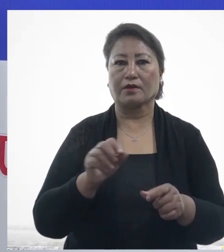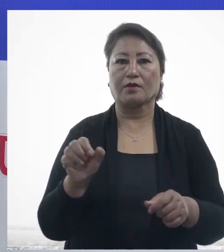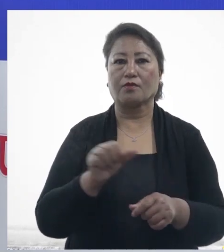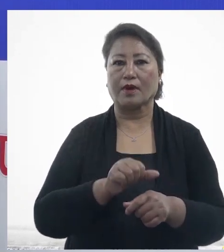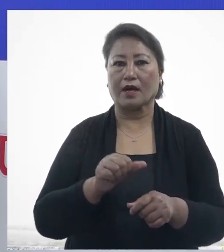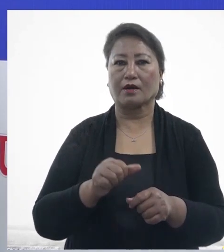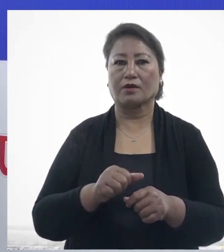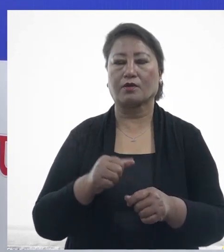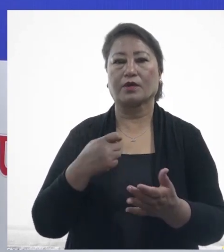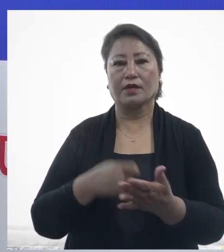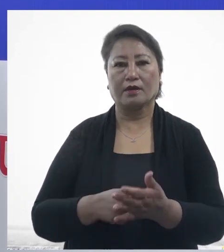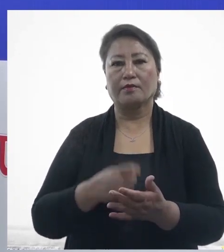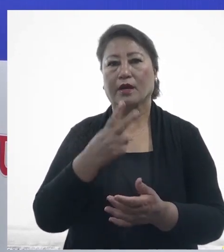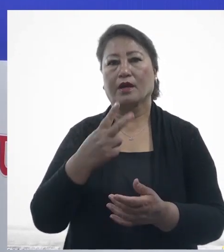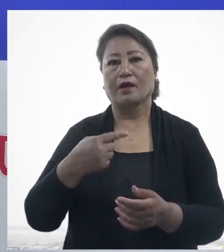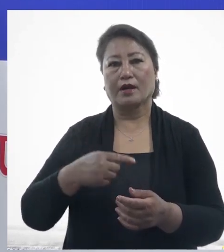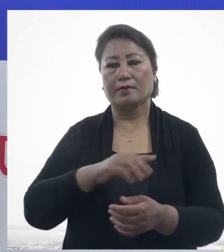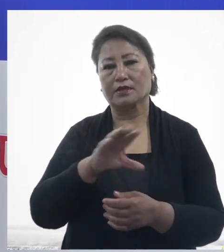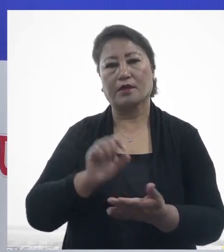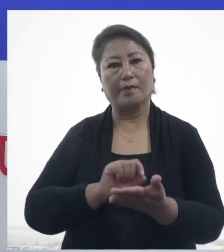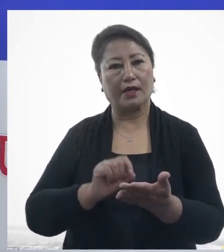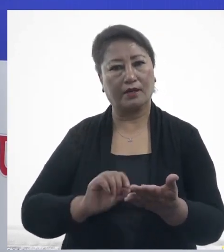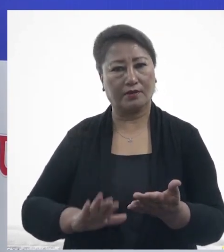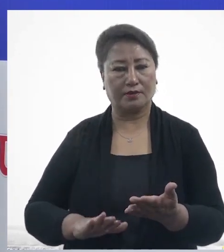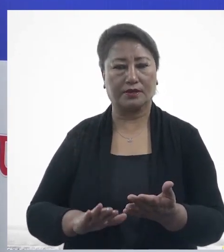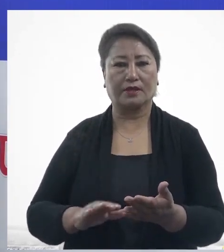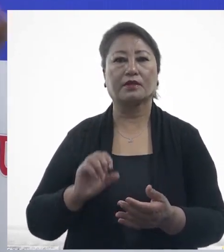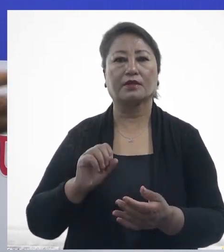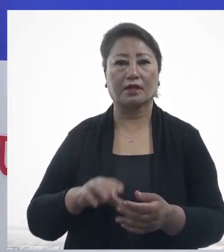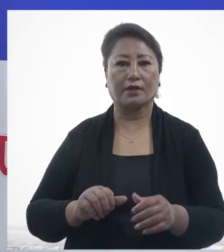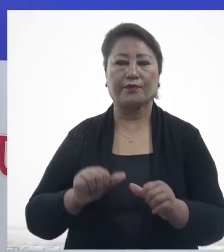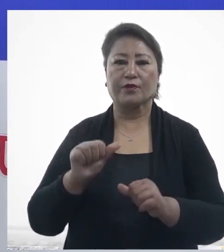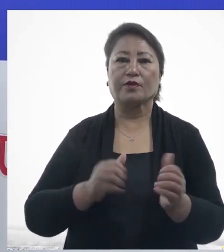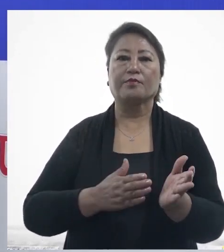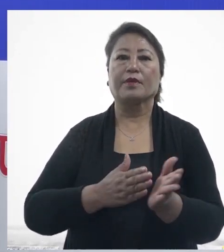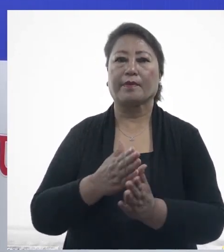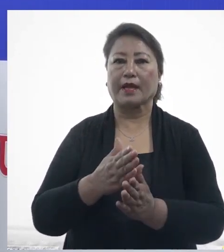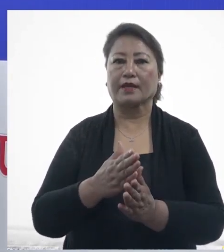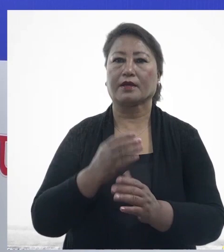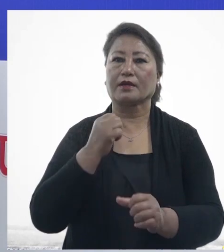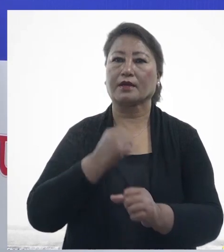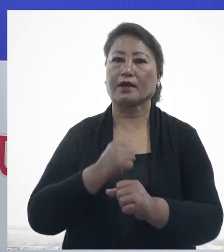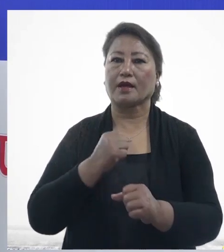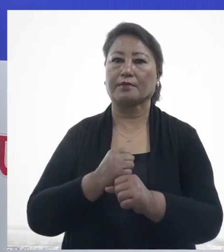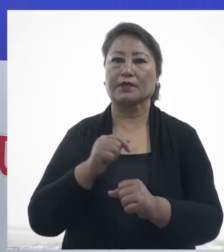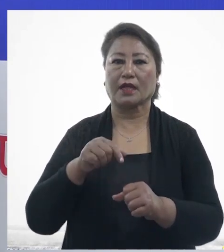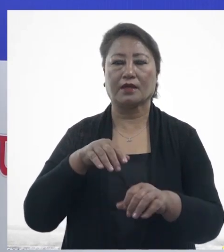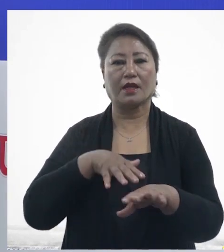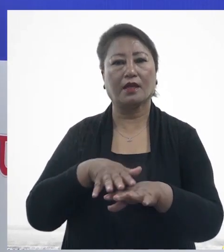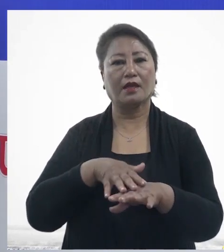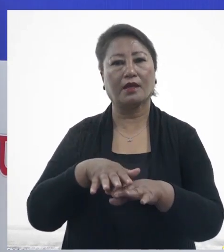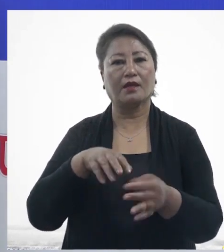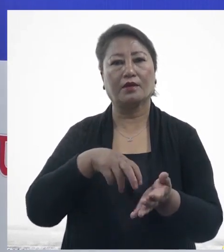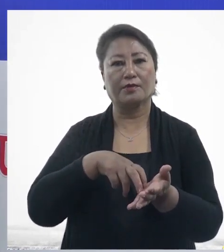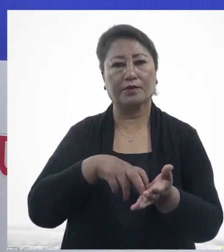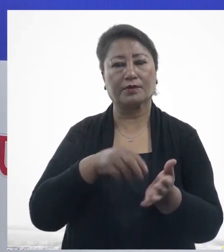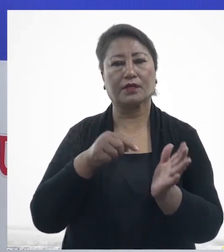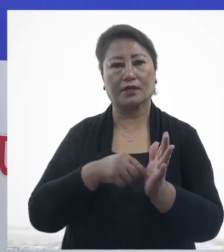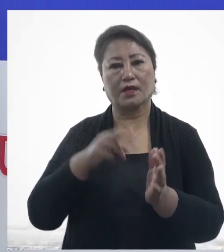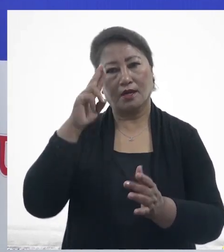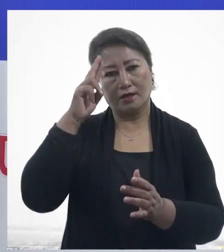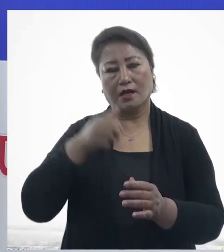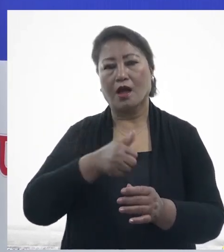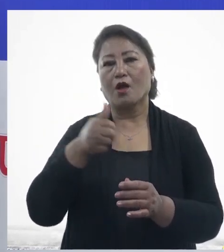एनमा नियममा सम्पूर्ण कुराहरू लेखिएका छन् त्यसमा दुई मत नै छैन. तर जब हामी व्यवहारिक पाटोलाई पल्टाएर हेर्छौँ त्यहाँ थुप्रै कमी कमजोरी हामी देख्छौँ होला. राज्यका आफ्नै